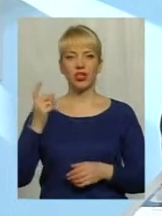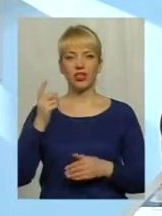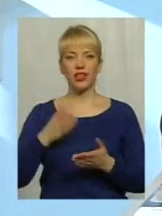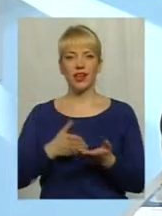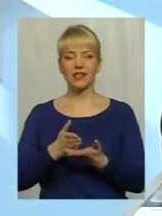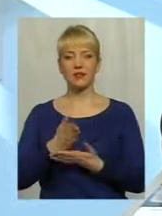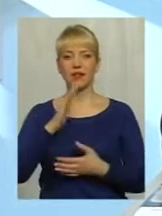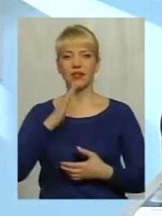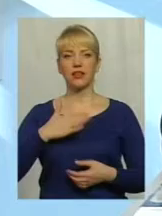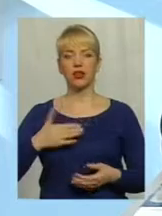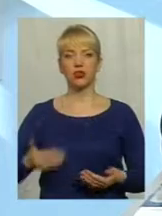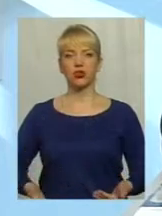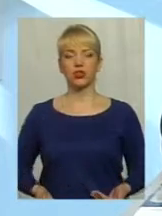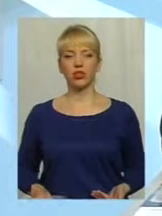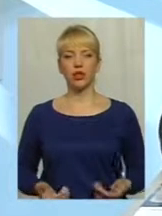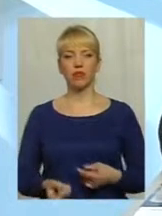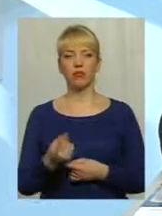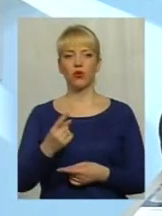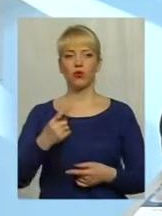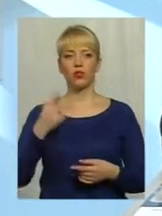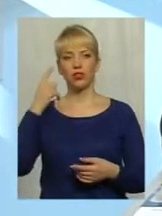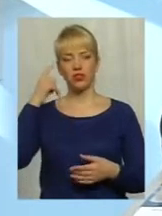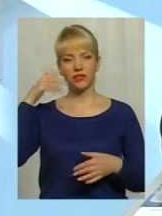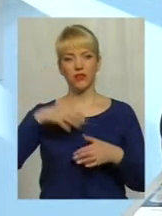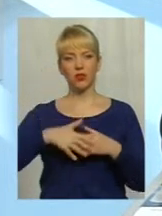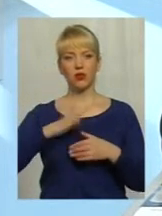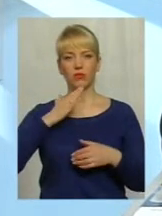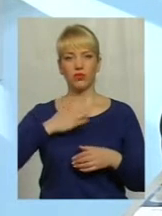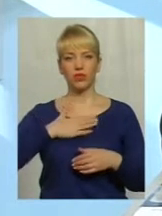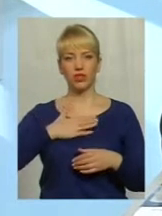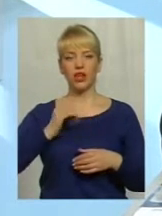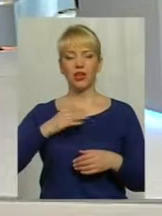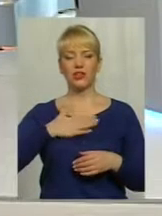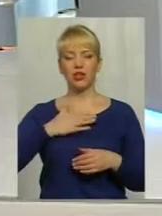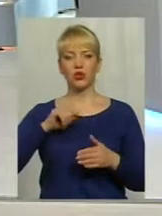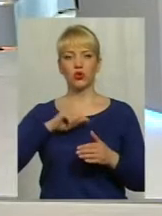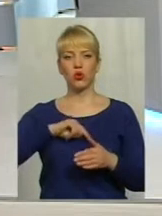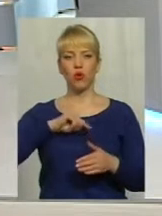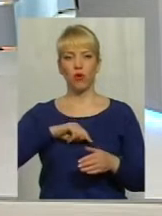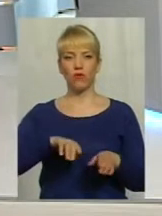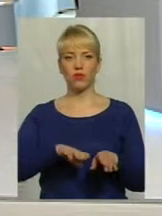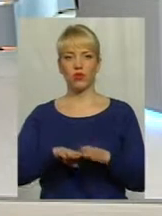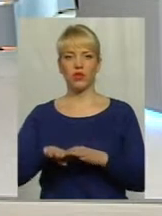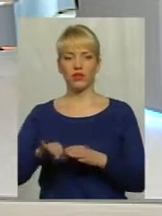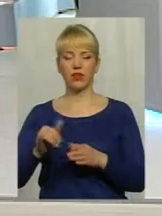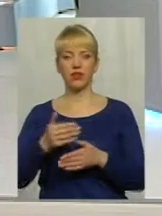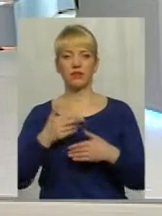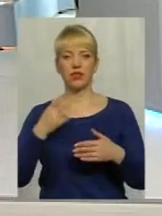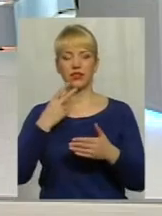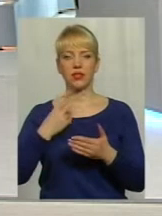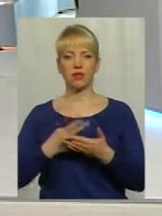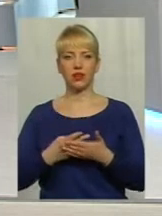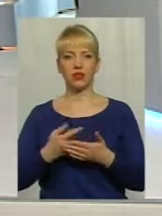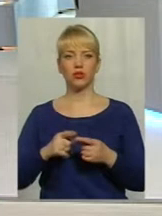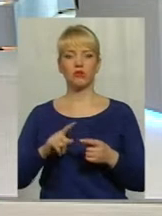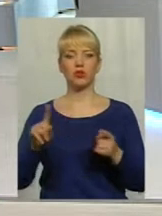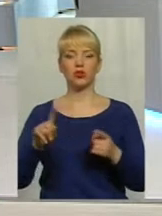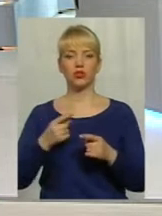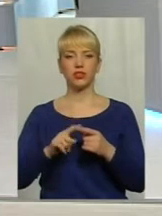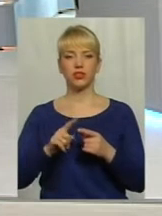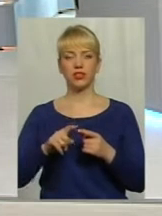він походить із нашої свідомості, із нашого духовного рівня. І ми це бачимо дуже яскраво, що саме ці